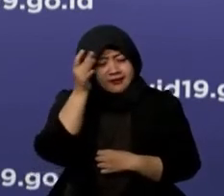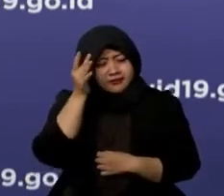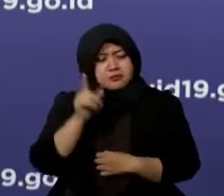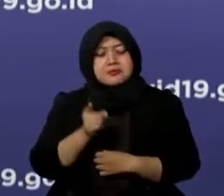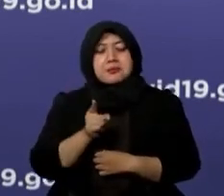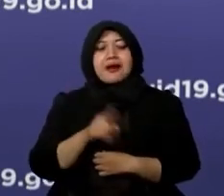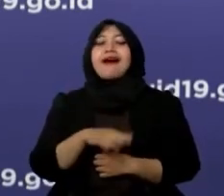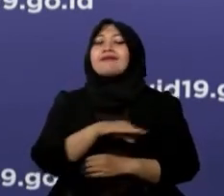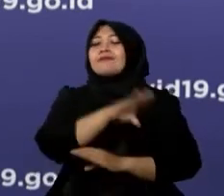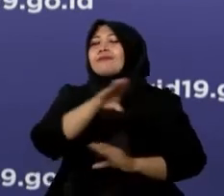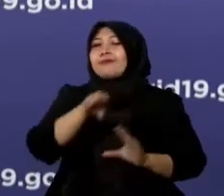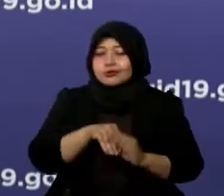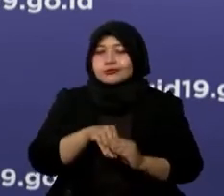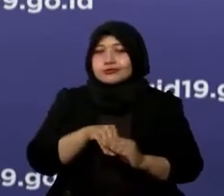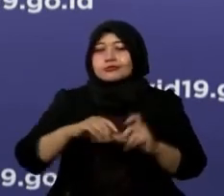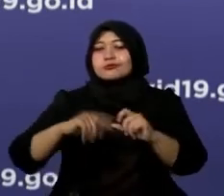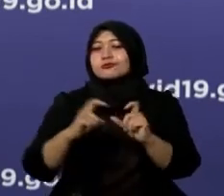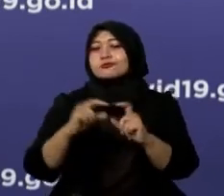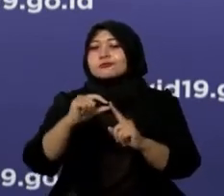kelompok kasus suspek.